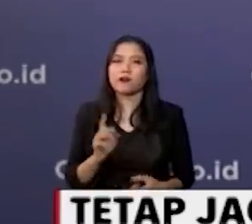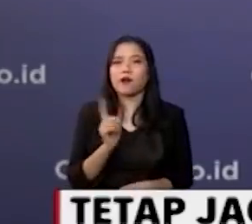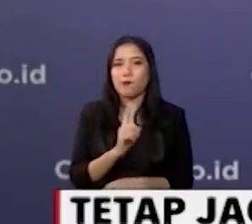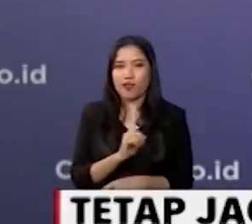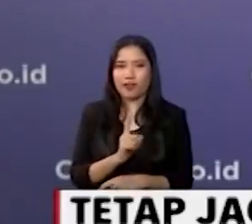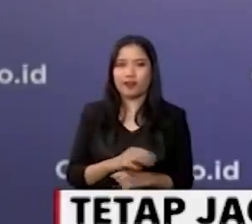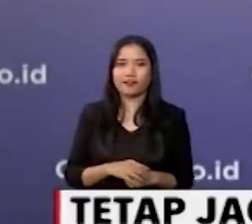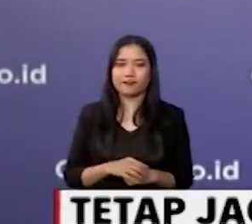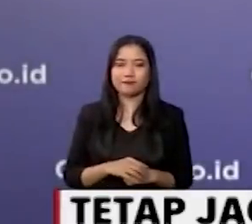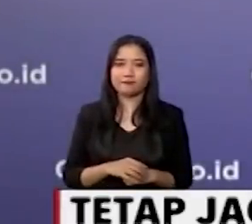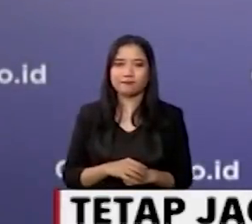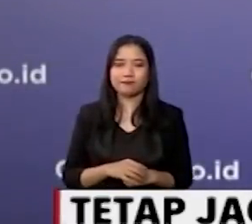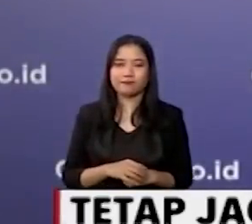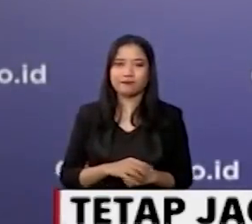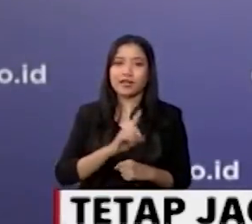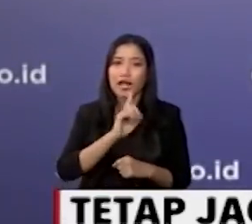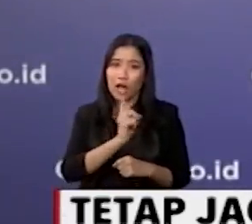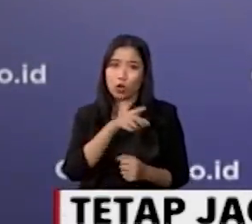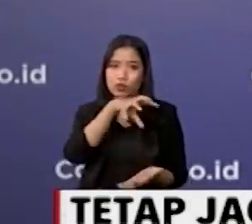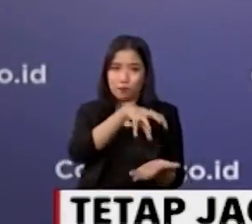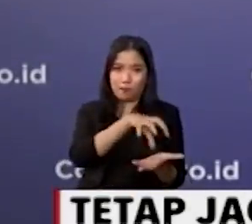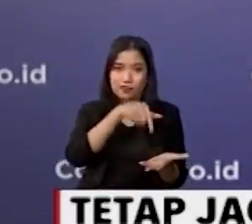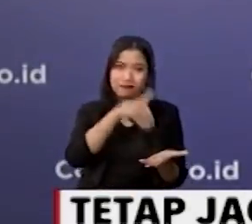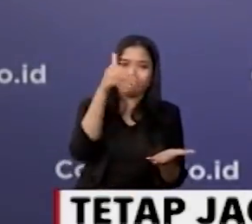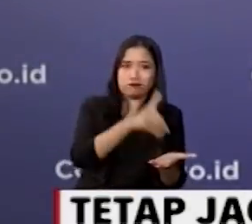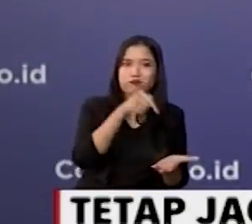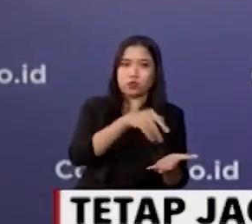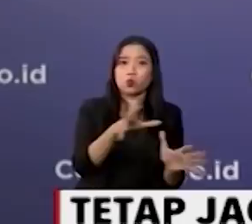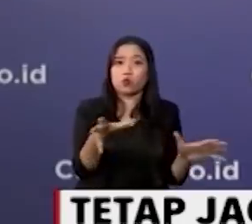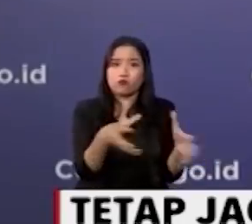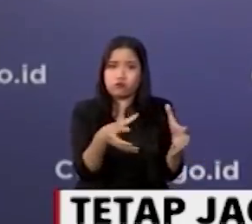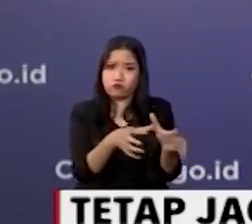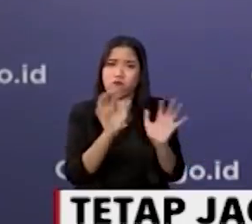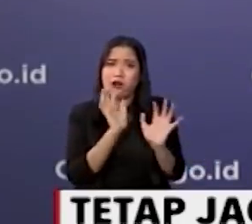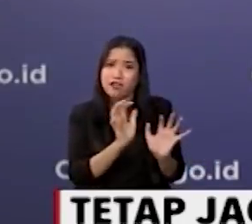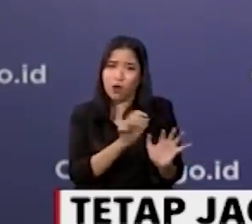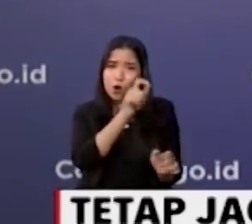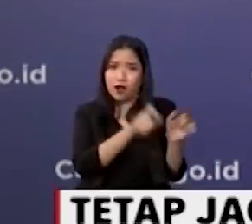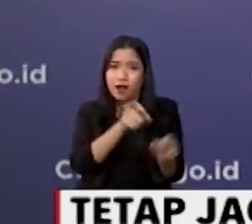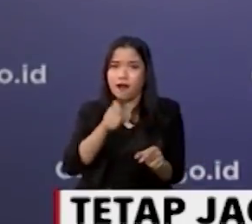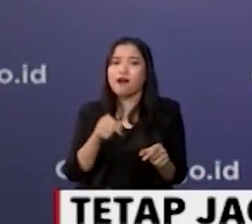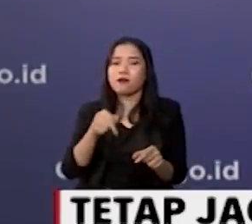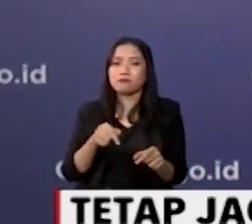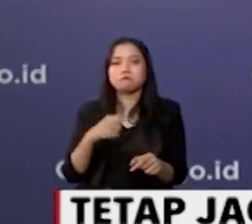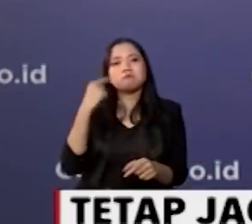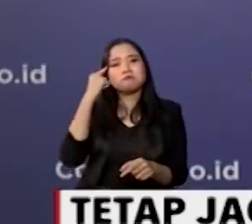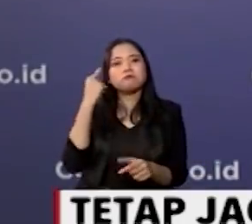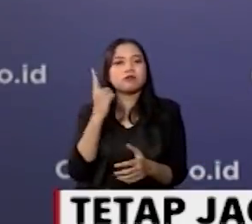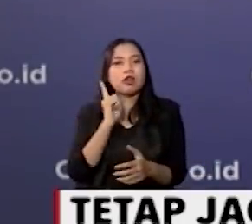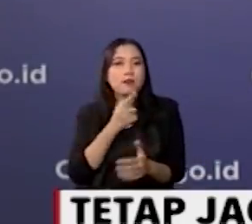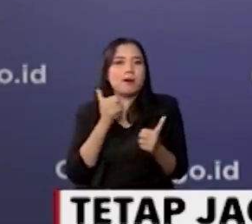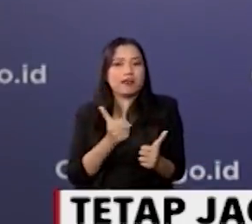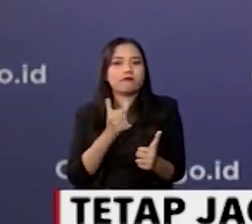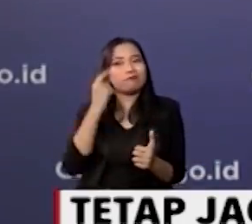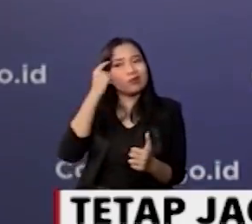kesehatan. Apabila tempat yang kita tuju untuk berolahraga ternyata cukup ramai dan padat, sebaiknya pertimbangkan untuk berolahraga di